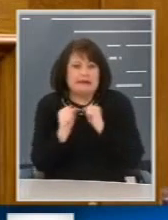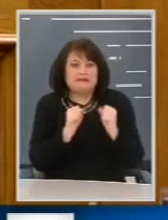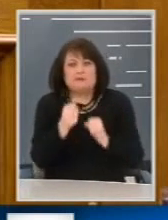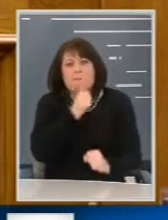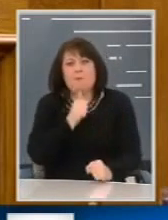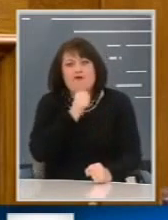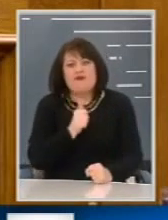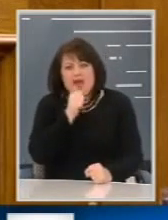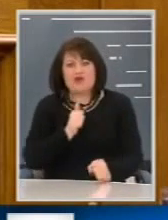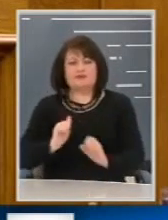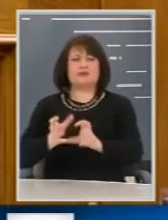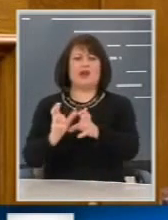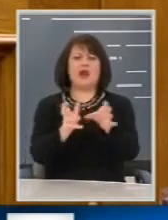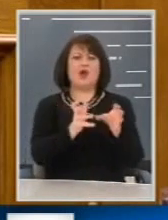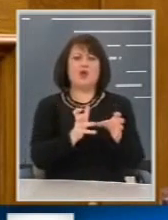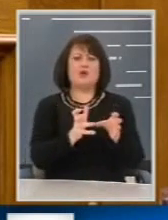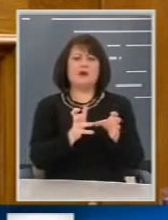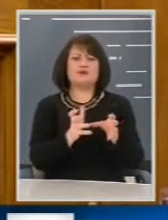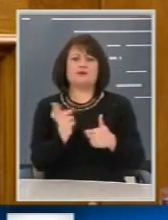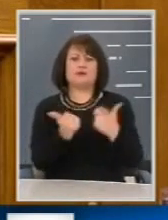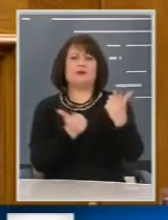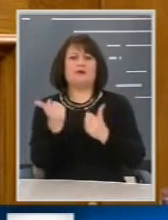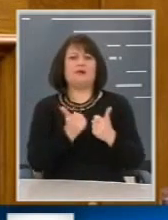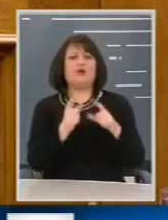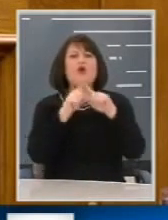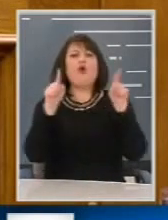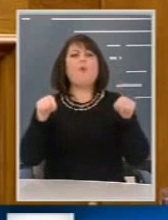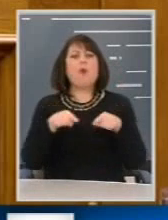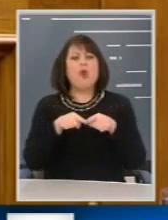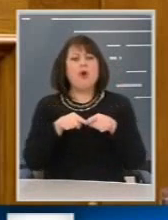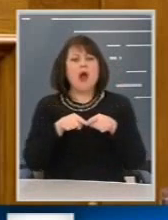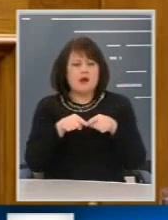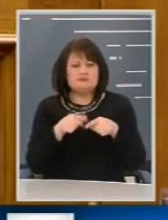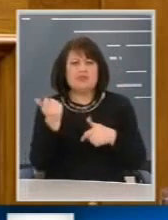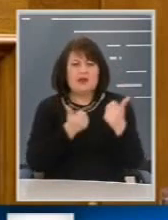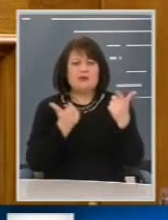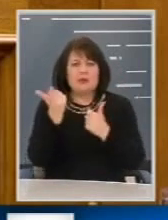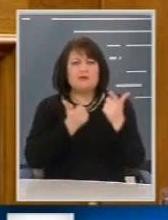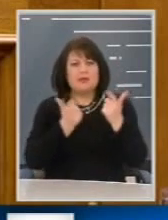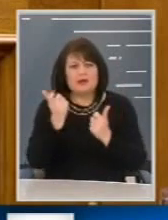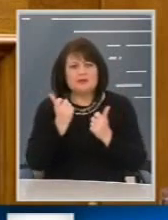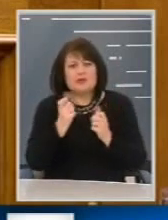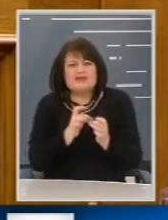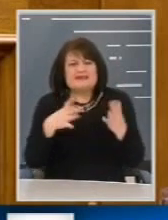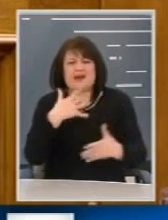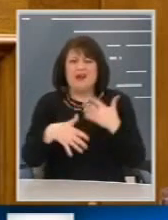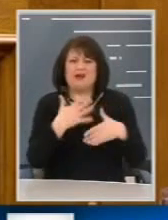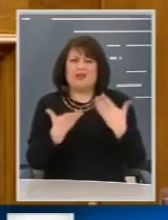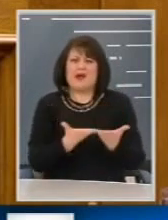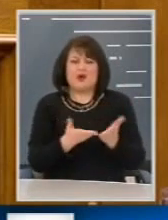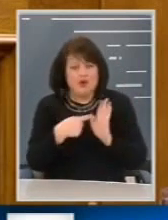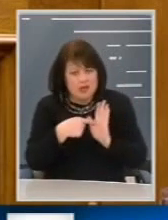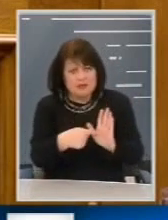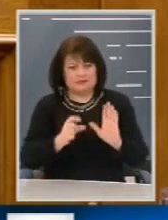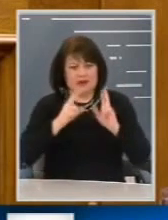τα συγκροτήματα έπαιρναν τα περίφημα COD, κοινά ομολογιακά δάνεια, με τους σκανδαλώδεις όρους που ανέσυρε και ανέδειξε